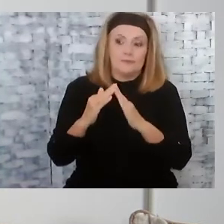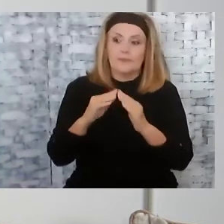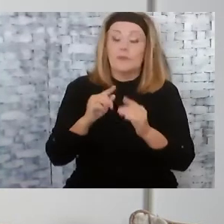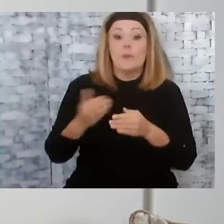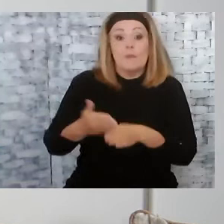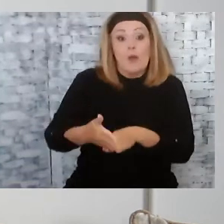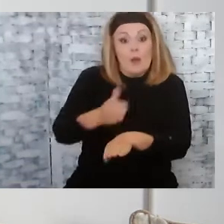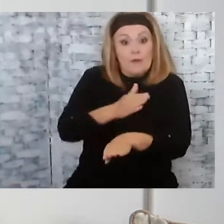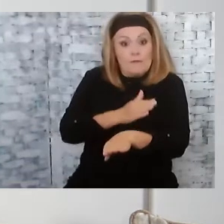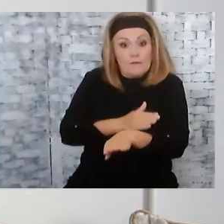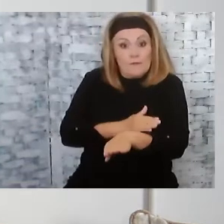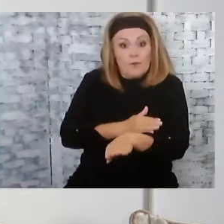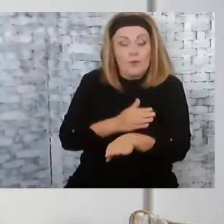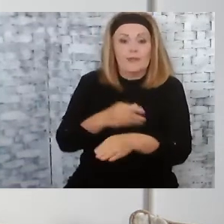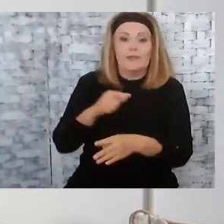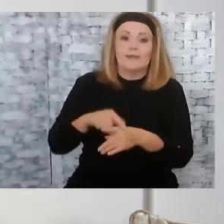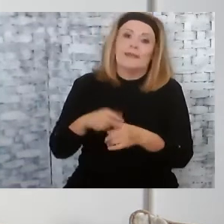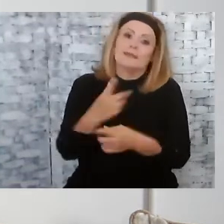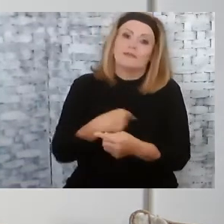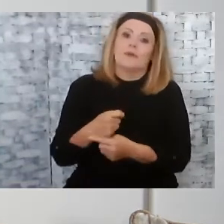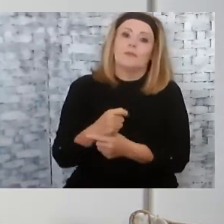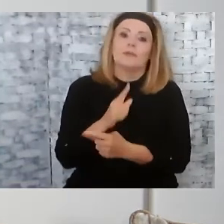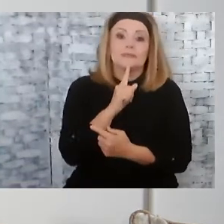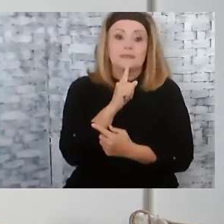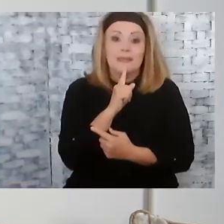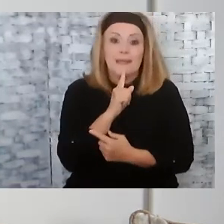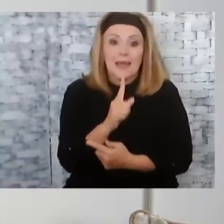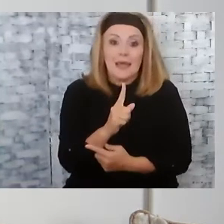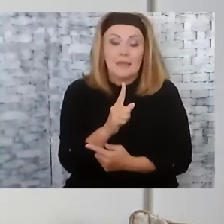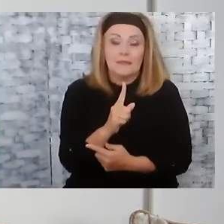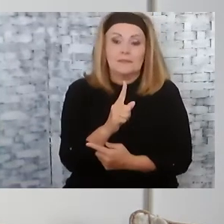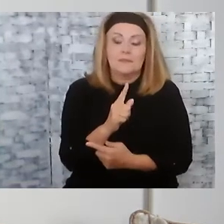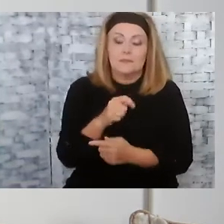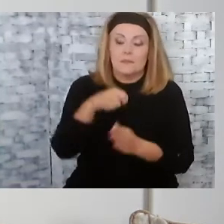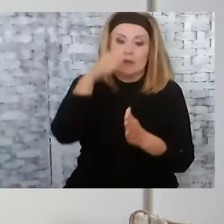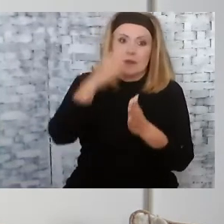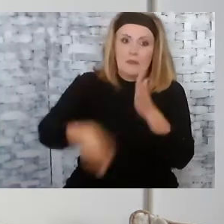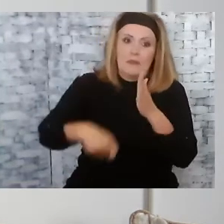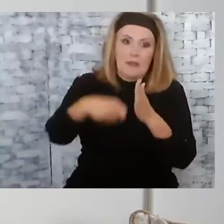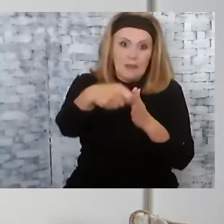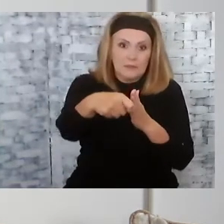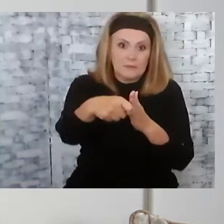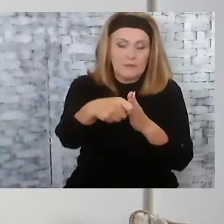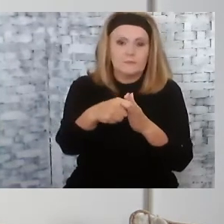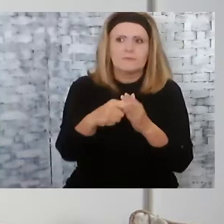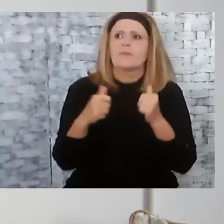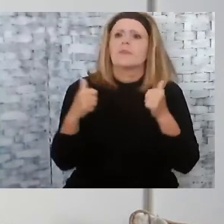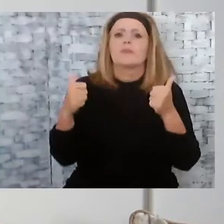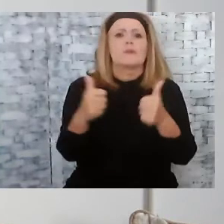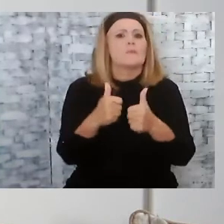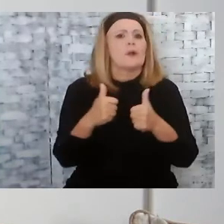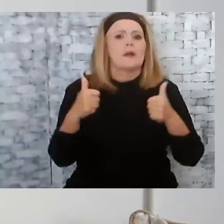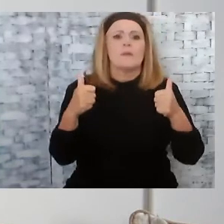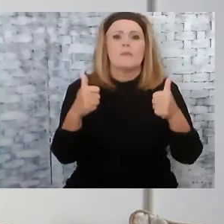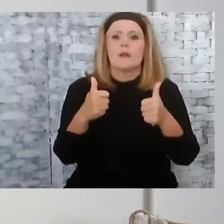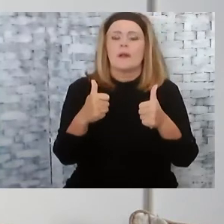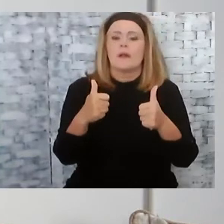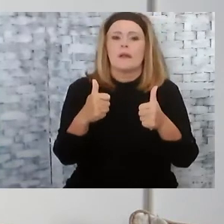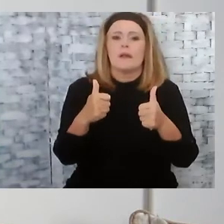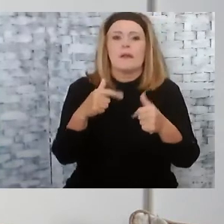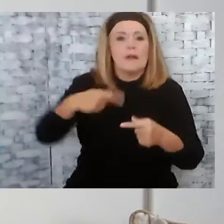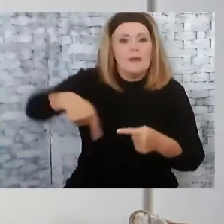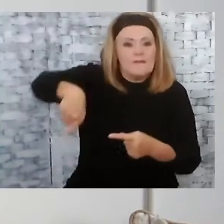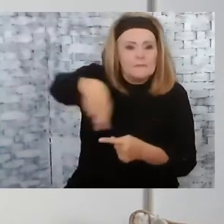gaan spandeer, gaan ons 'n kers saam aansteek. Nou, in ons gemeente en in baie van ons gemeentehuise het ons die gewoonte om 'n kers saam aan te